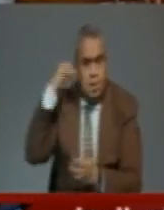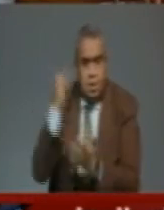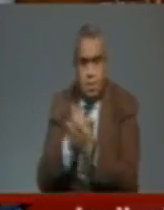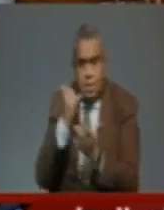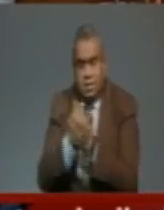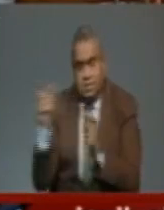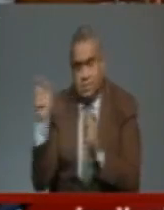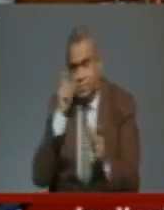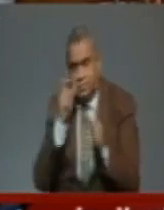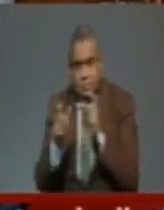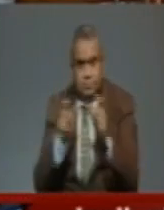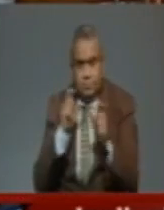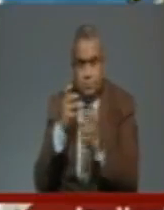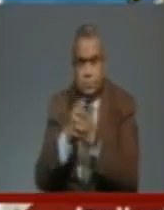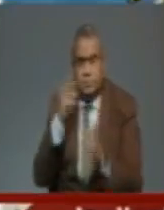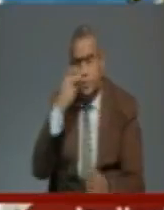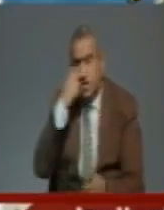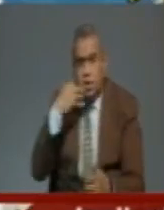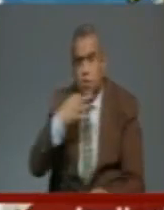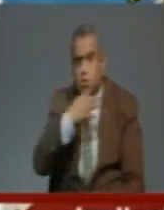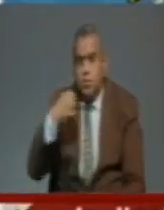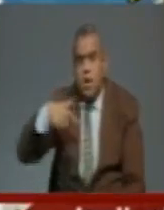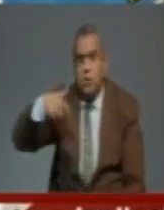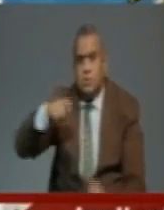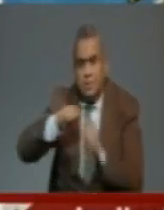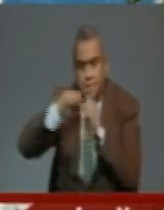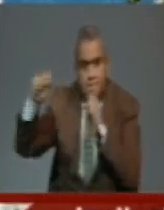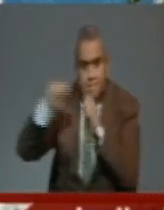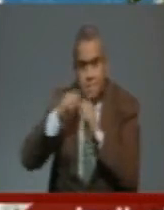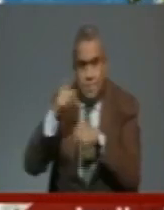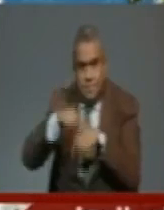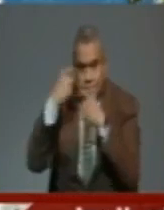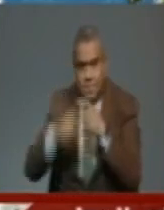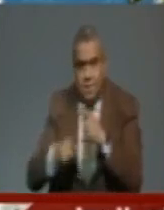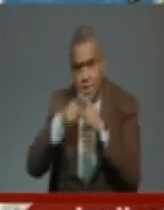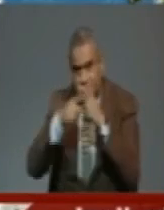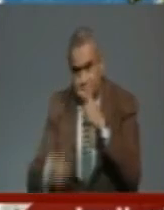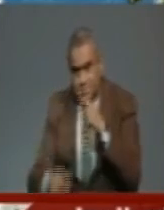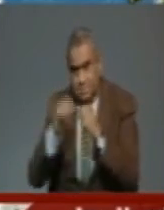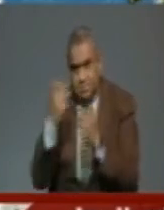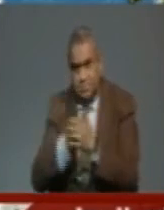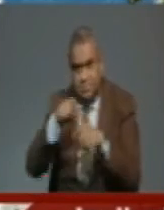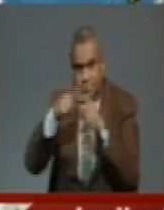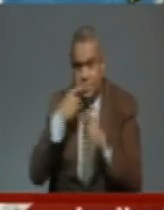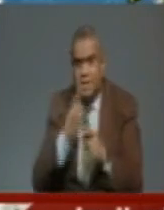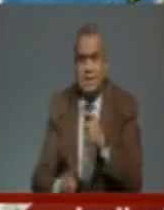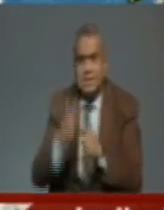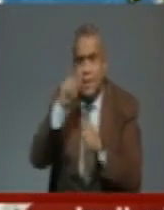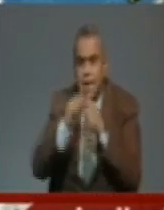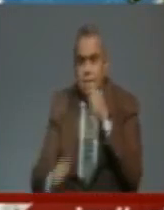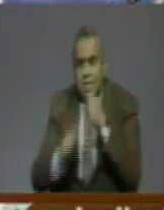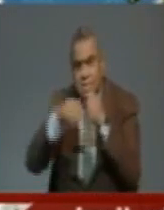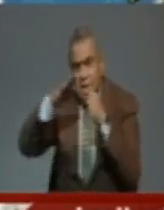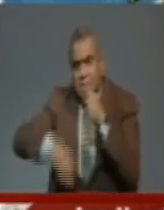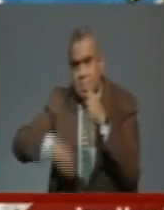كان عباره عن 360 متر بغاط في الجونه دي بغاطس 7 متر فقط وحته حاجز